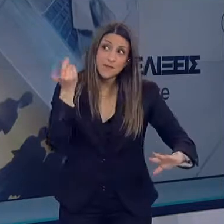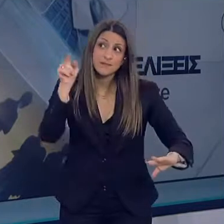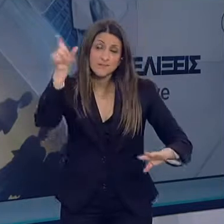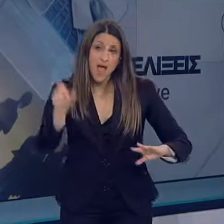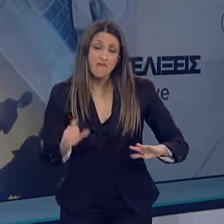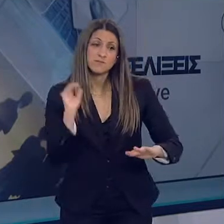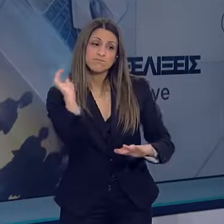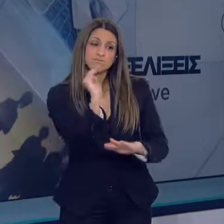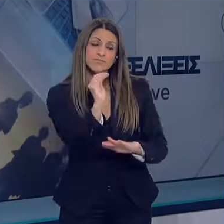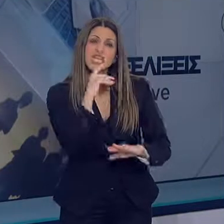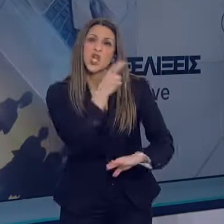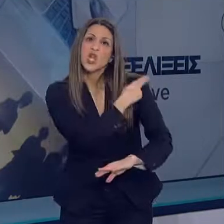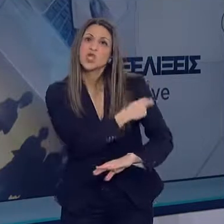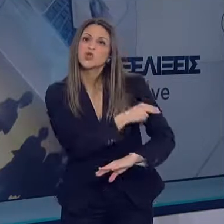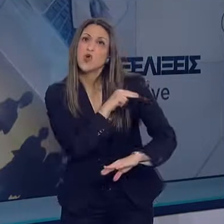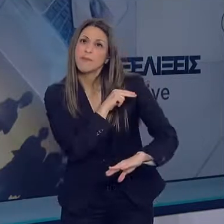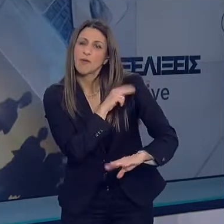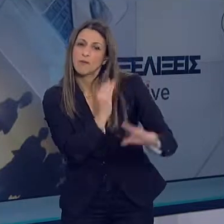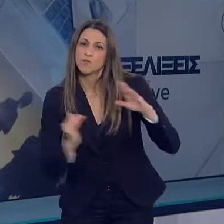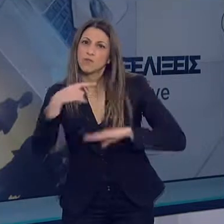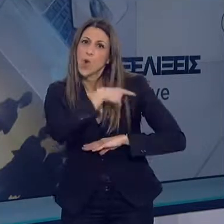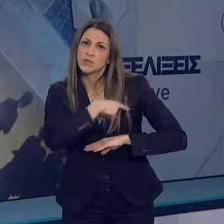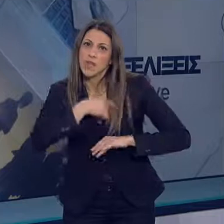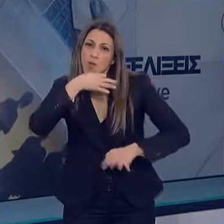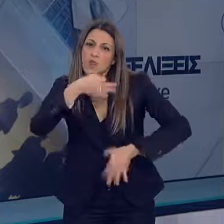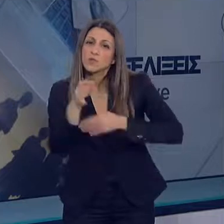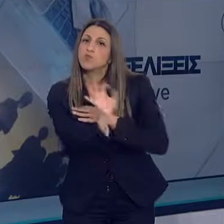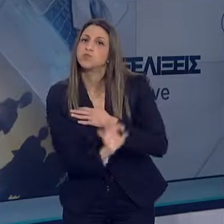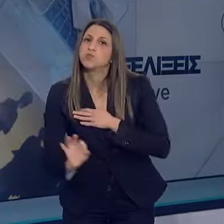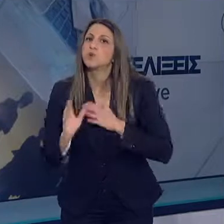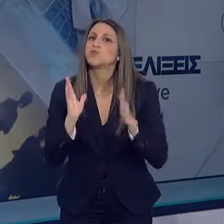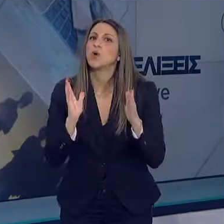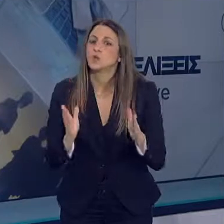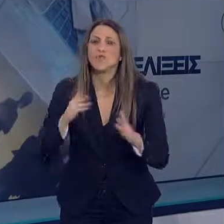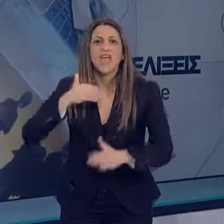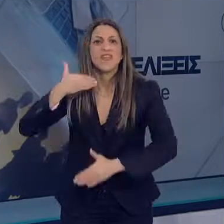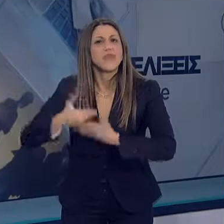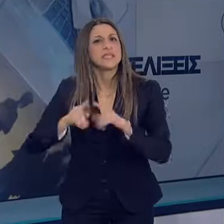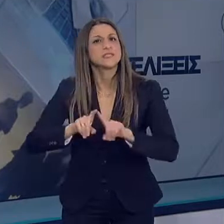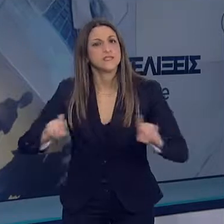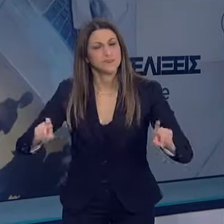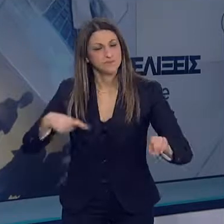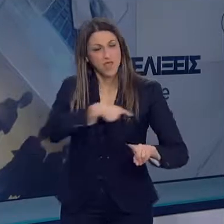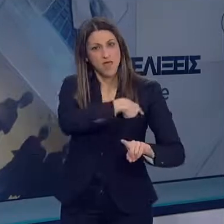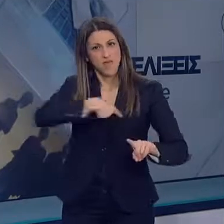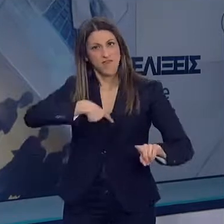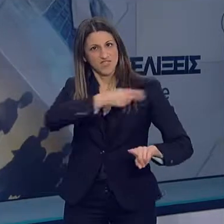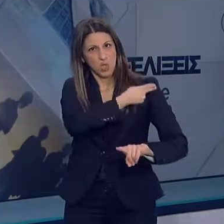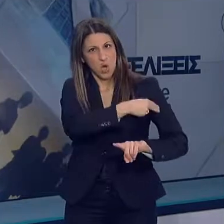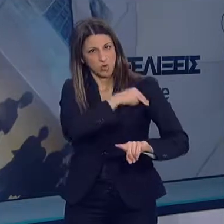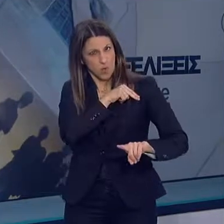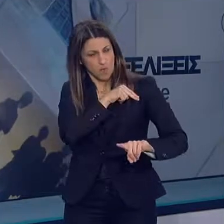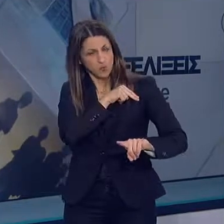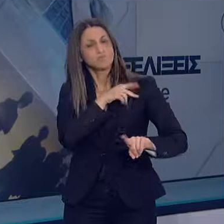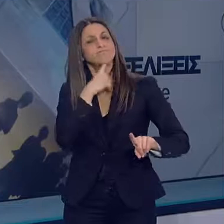τμήματος ακτινοθεραπείων, ο οποίος θα τους ενημερώσει σχετικά. Η διαδικασία που θα ακολουθείτε θα είναι η εξής. Ο προϊστάμενος του τμήματος